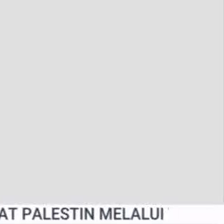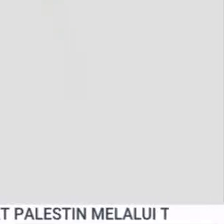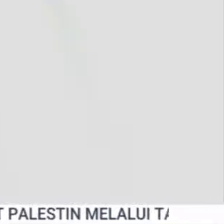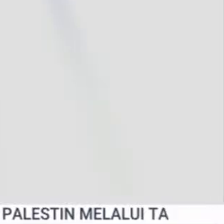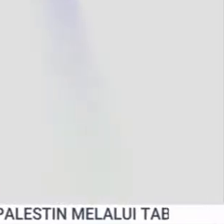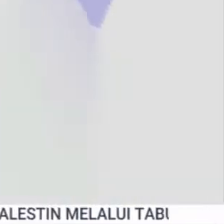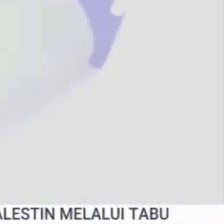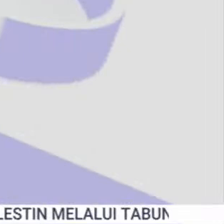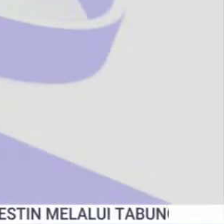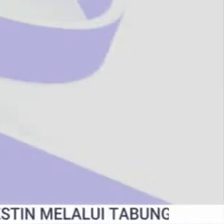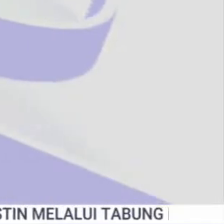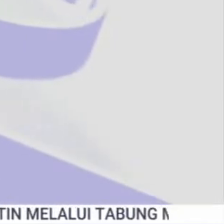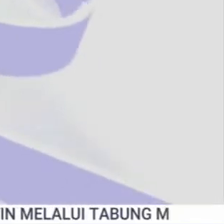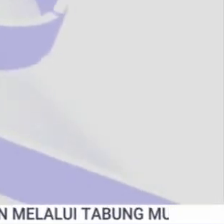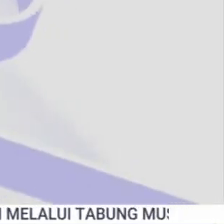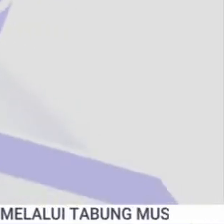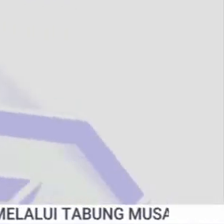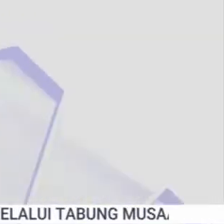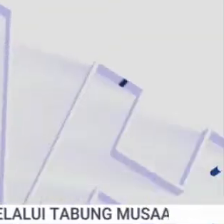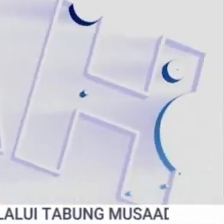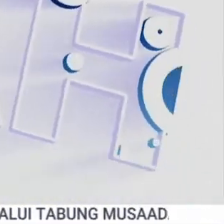www.eaic.gov.my.